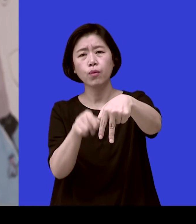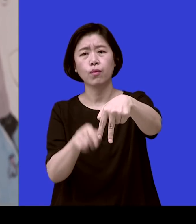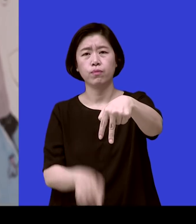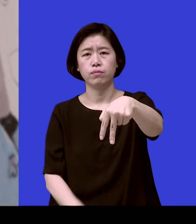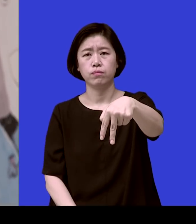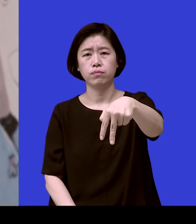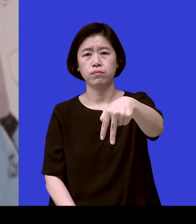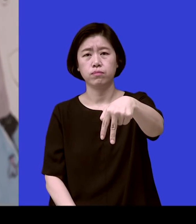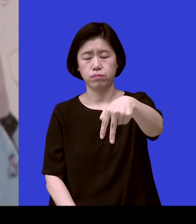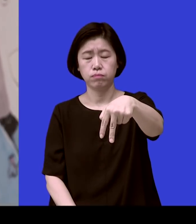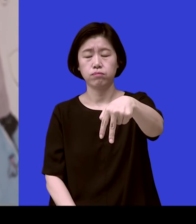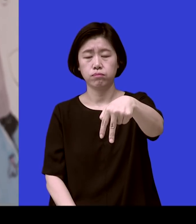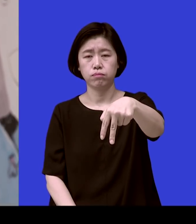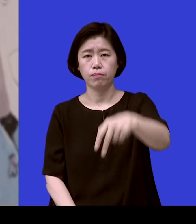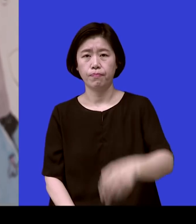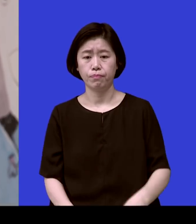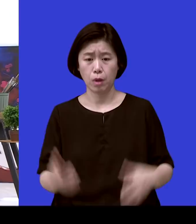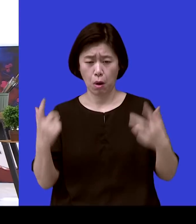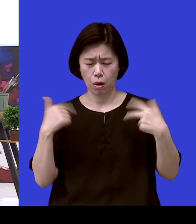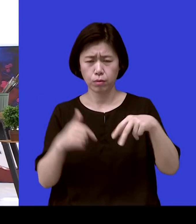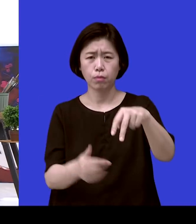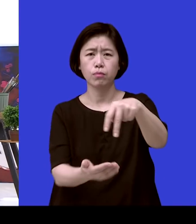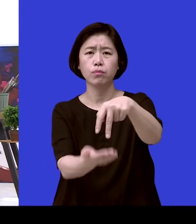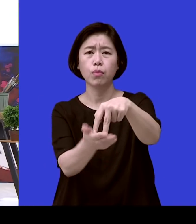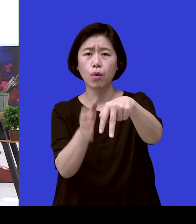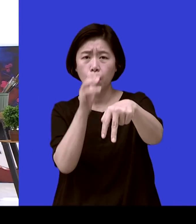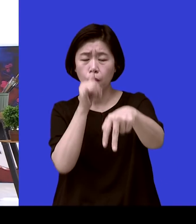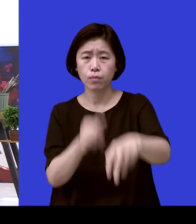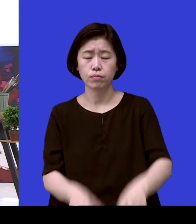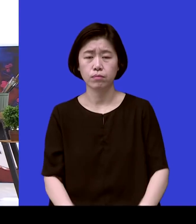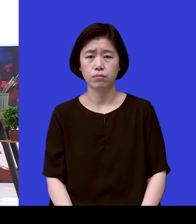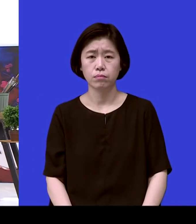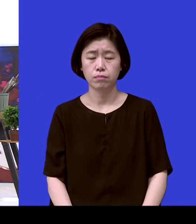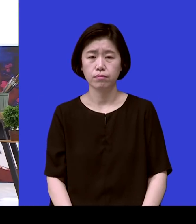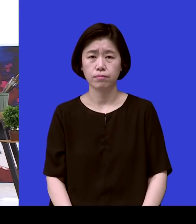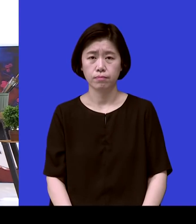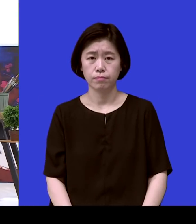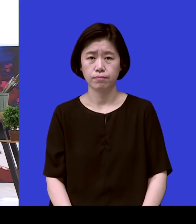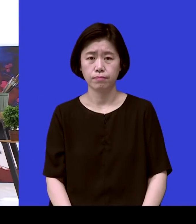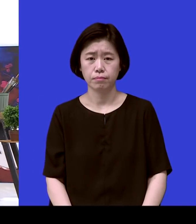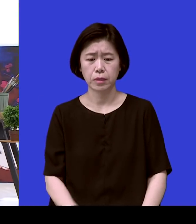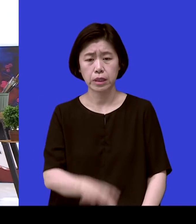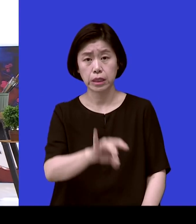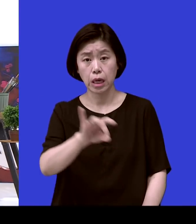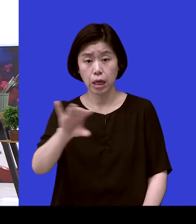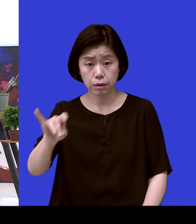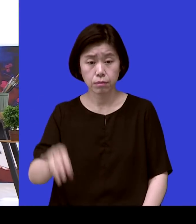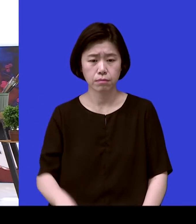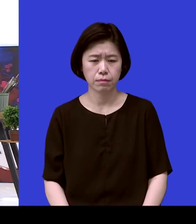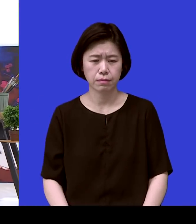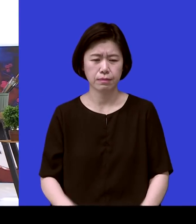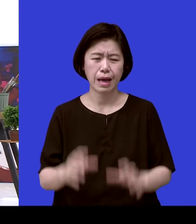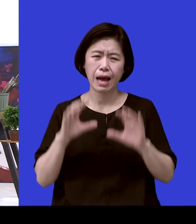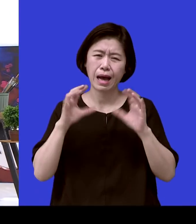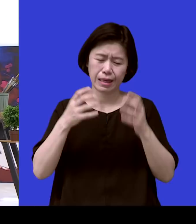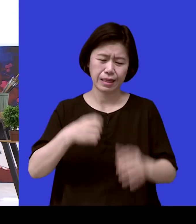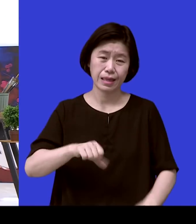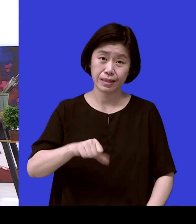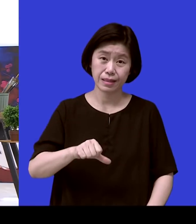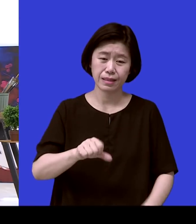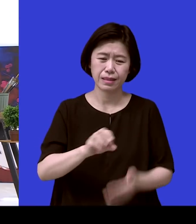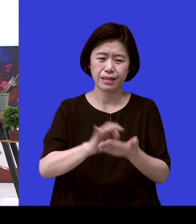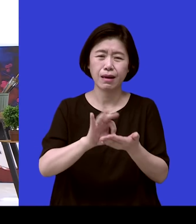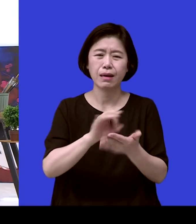남편 그림자만 거기 늘 서 있었어요. 때로는 이제 들어가서 아이 장난감 만지면서 아이 이름도